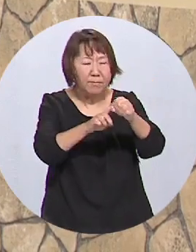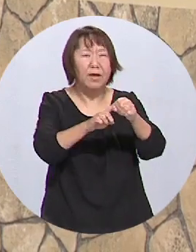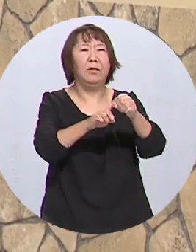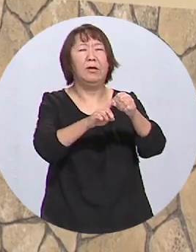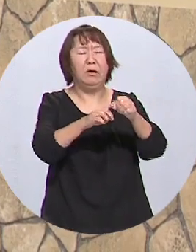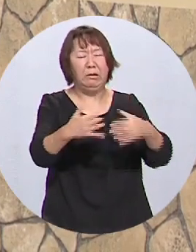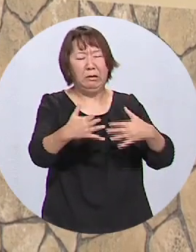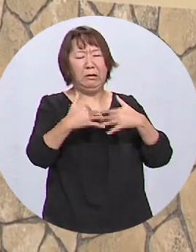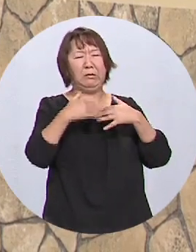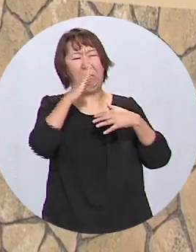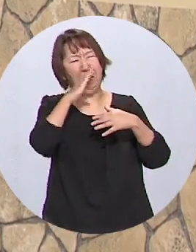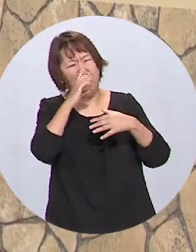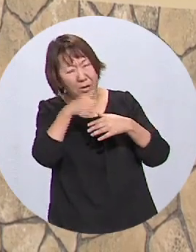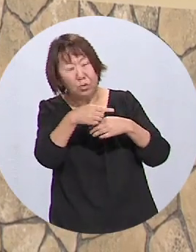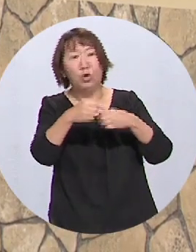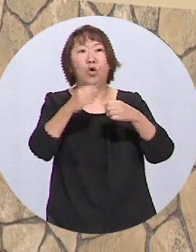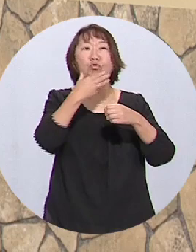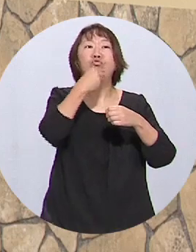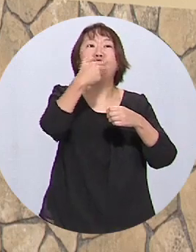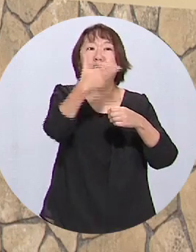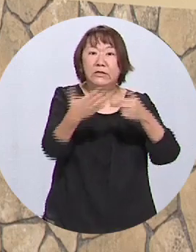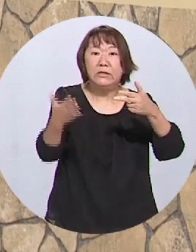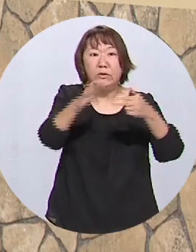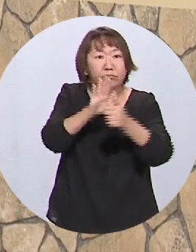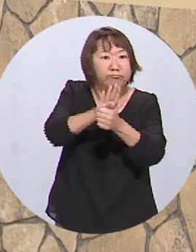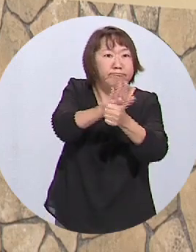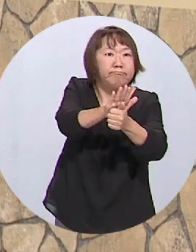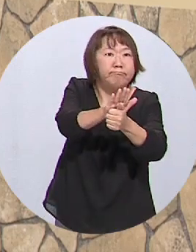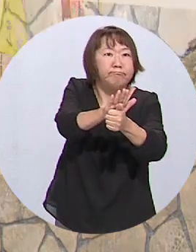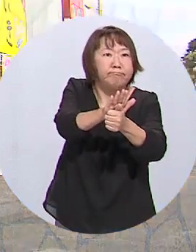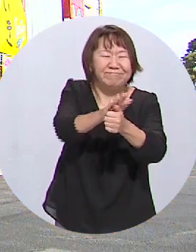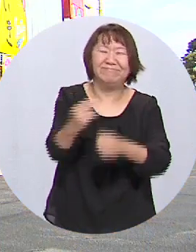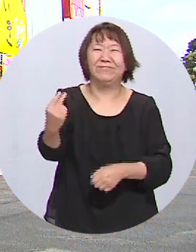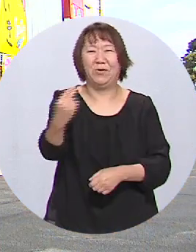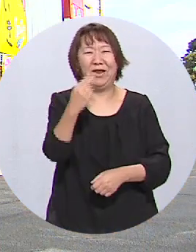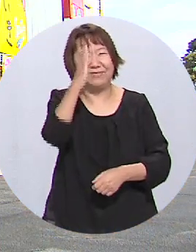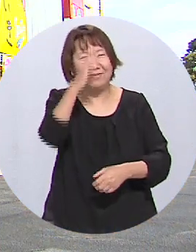設を支援しているんです。それでは早速ご覧ください。